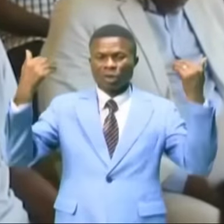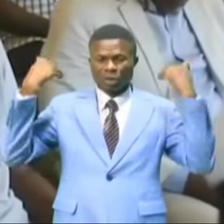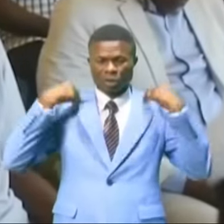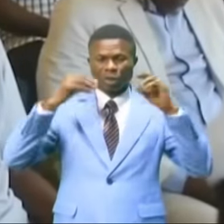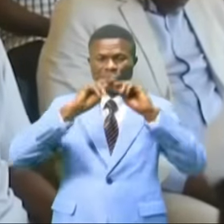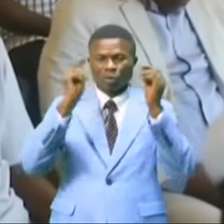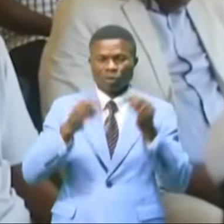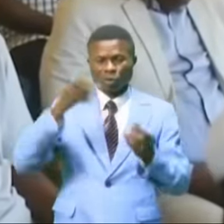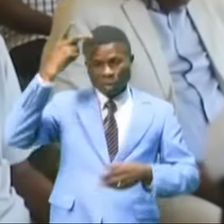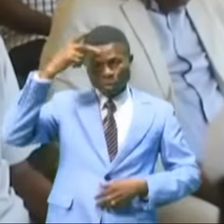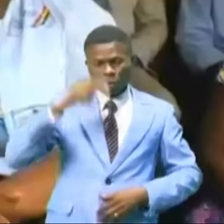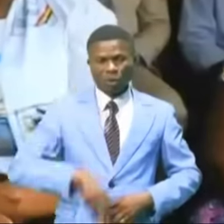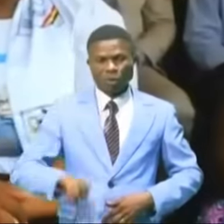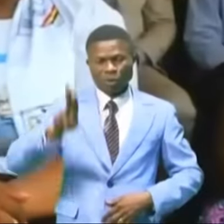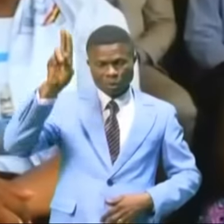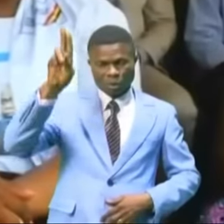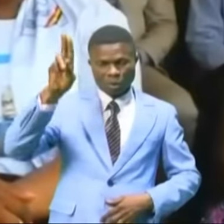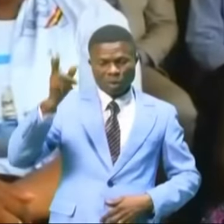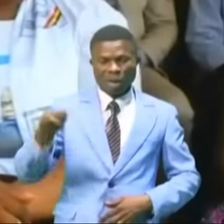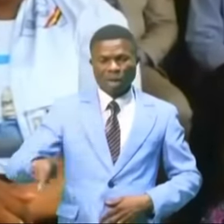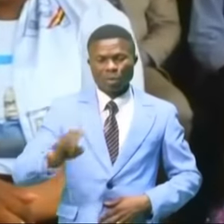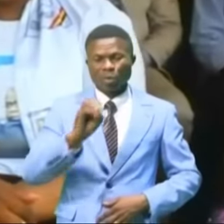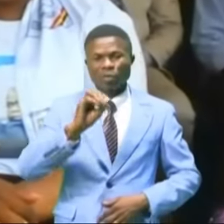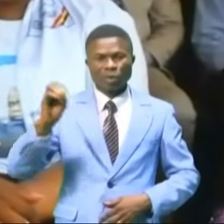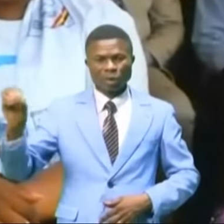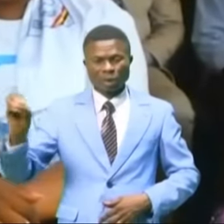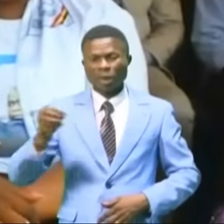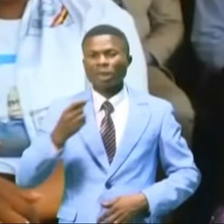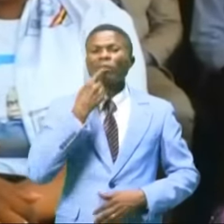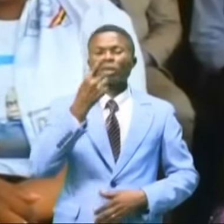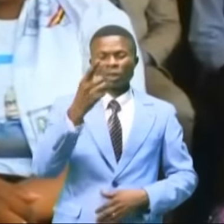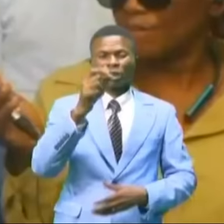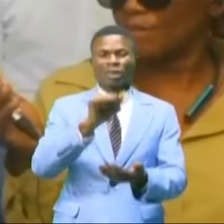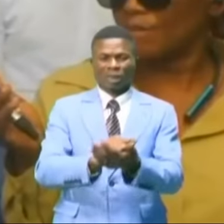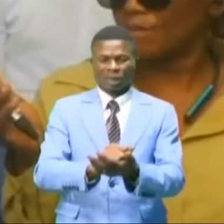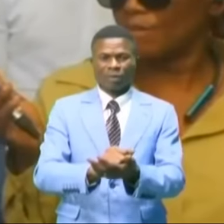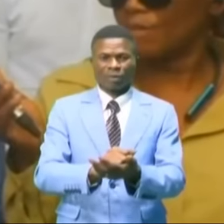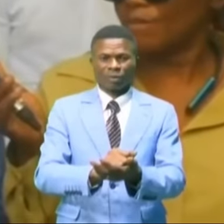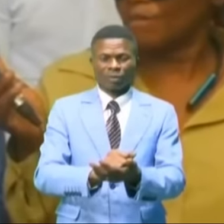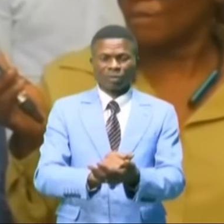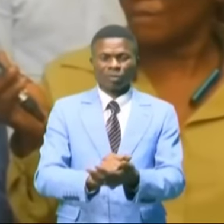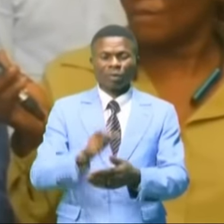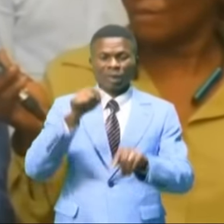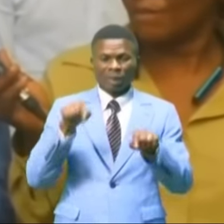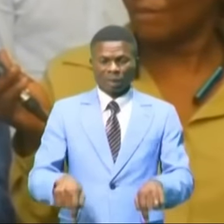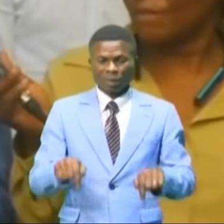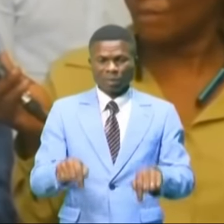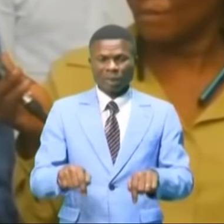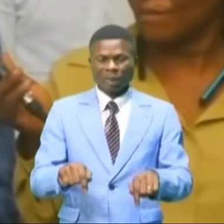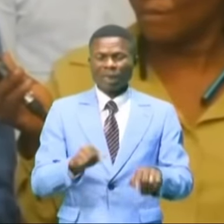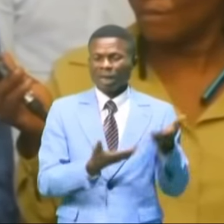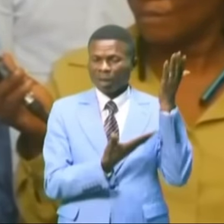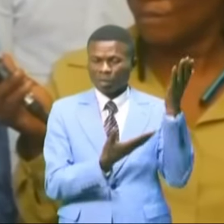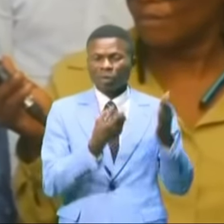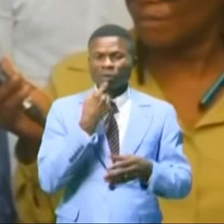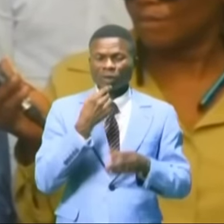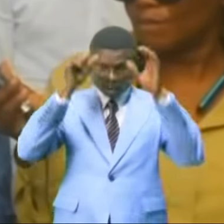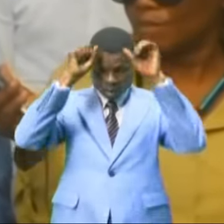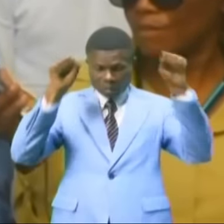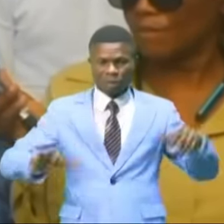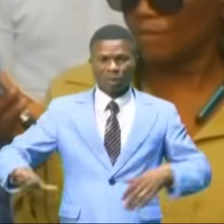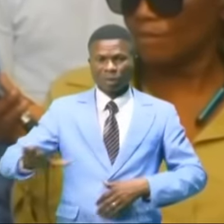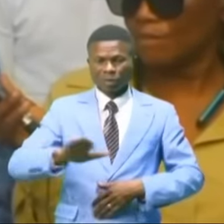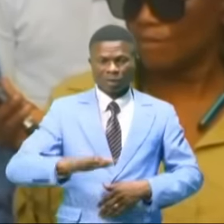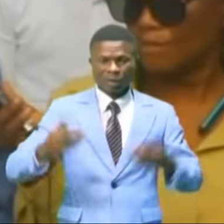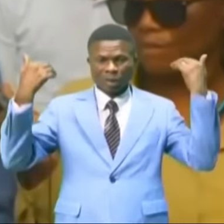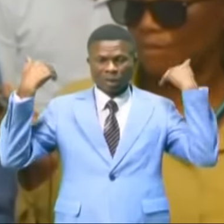l'UDPS Tshisekedi de la Grande Province Orientale déclare ce qui suit. En ce moment historique où le président de la République,